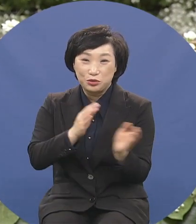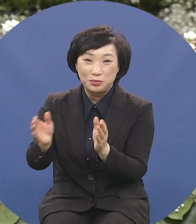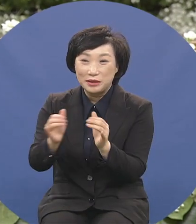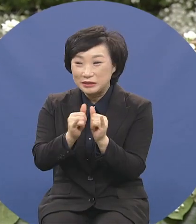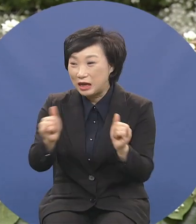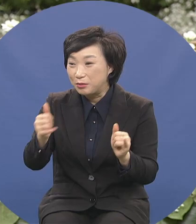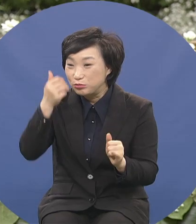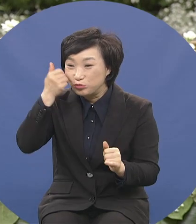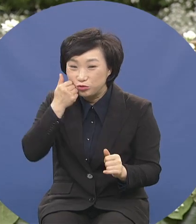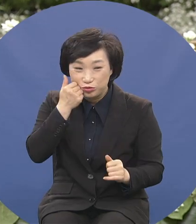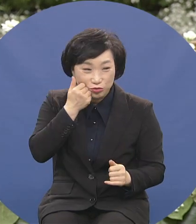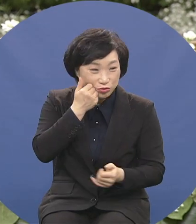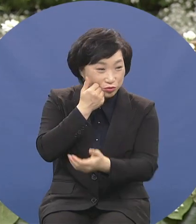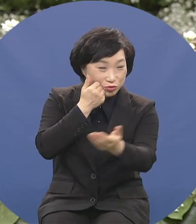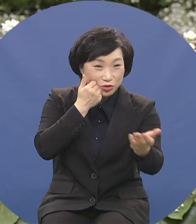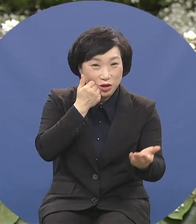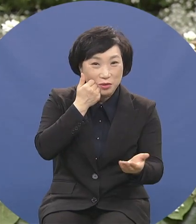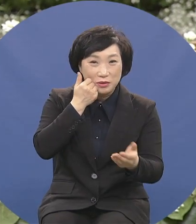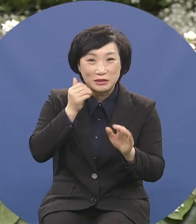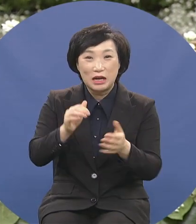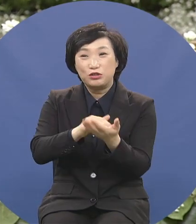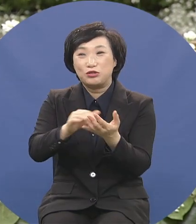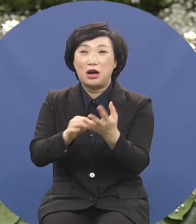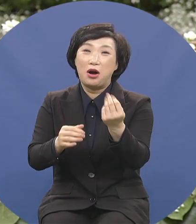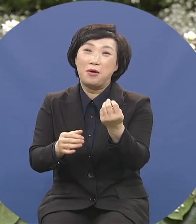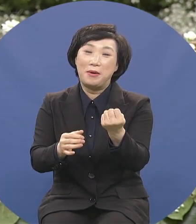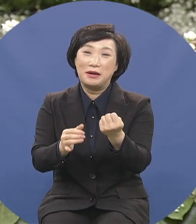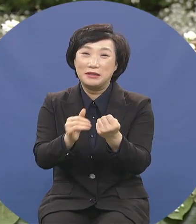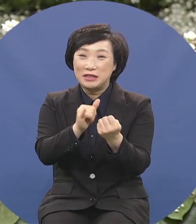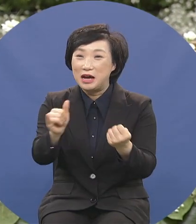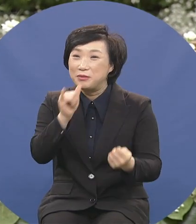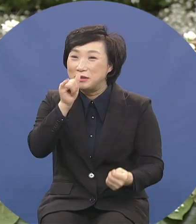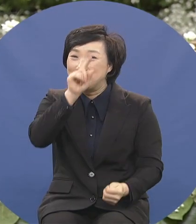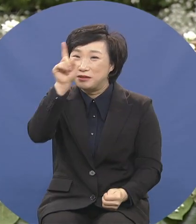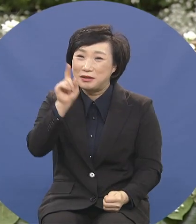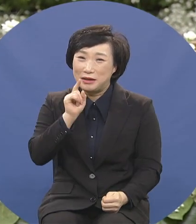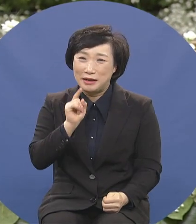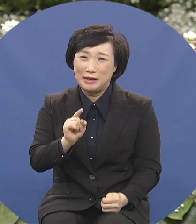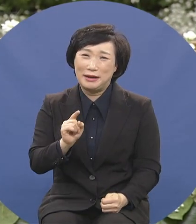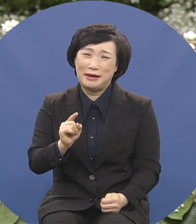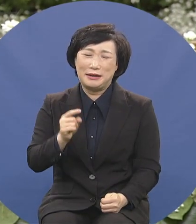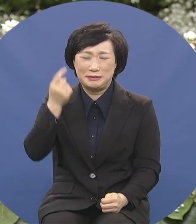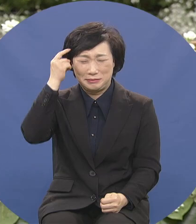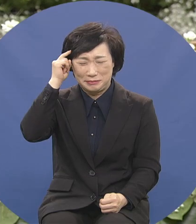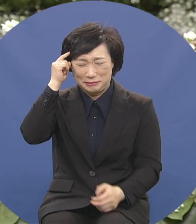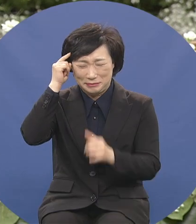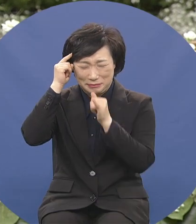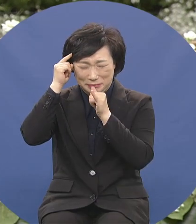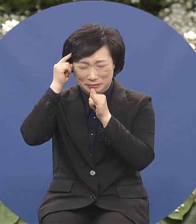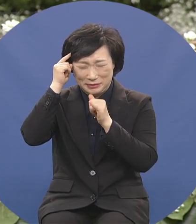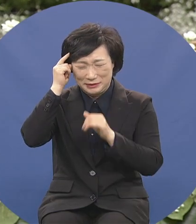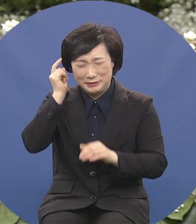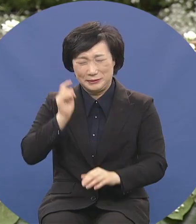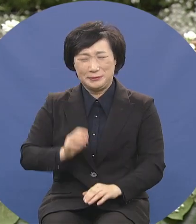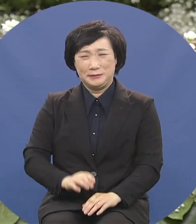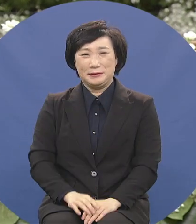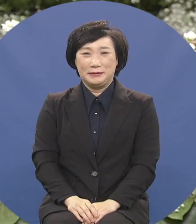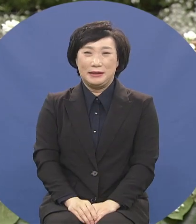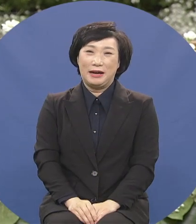준비된 사람들이 얼마나 있을까 라고 생각해 보면